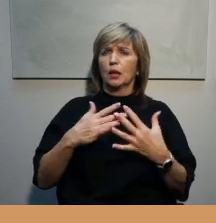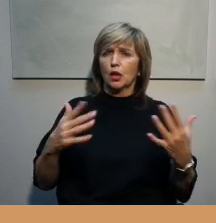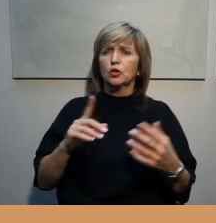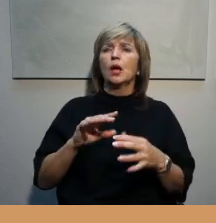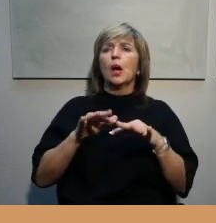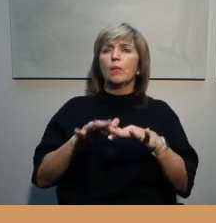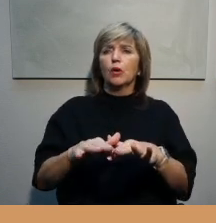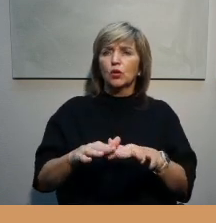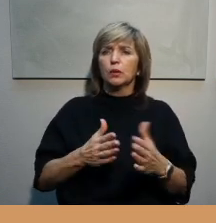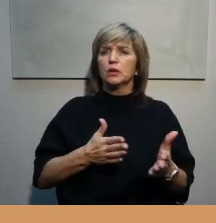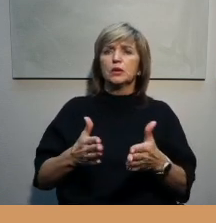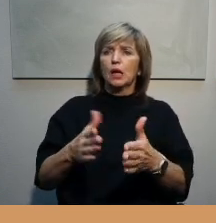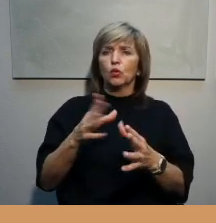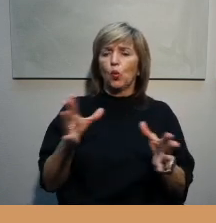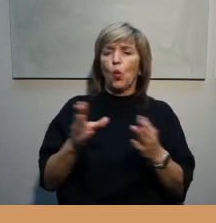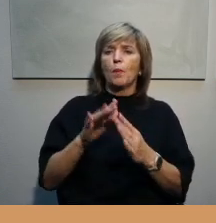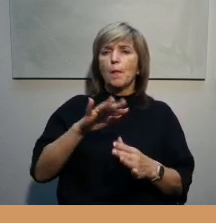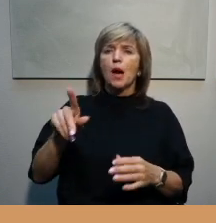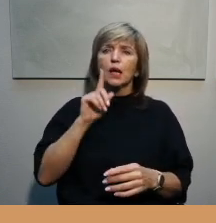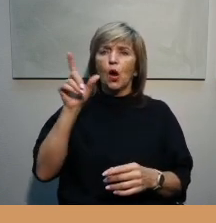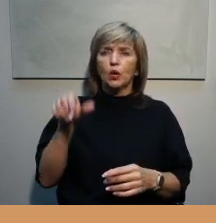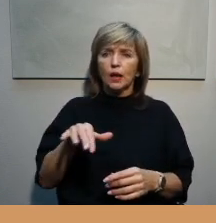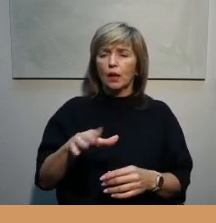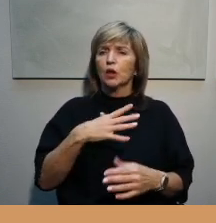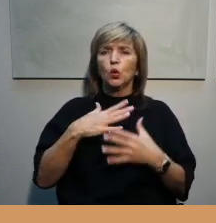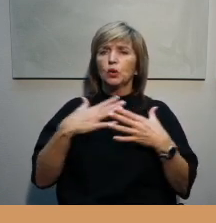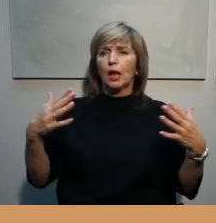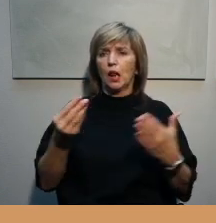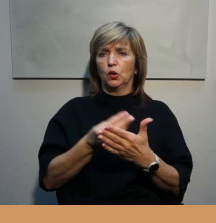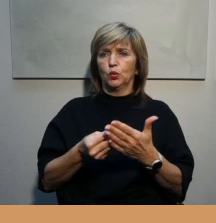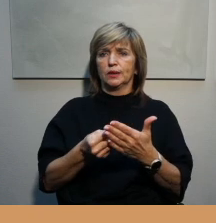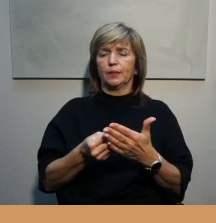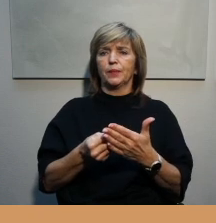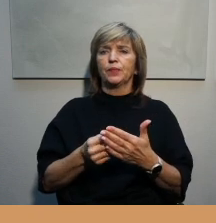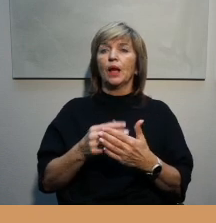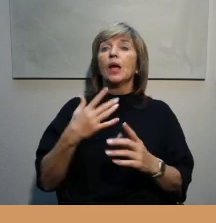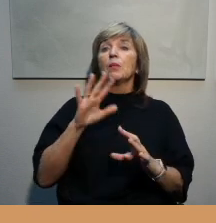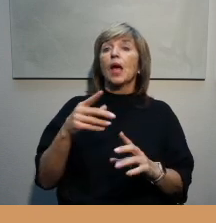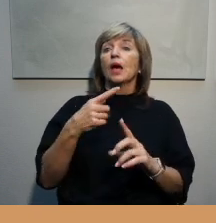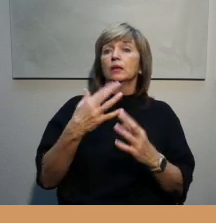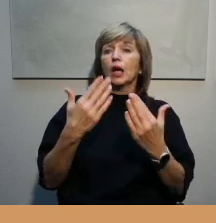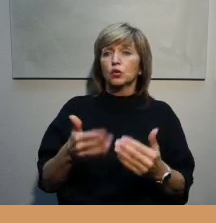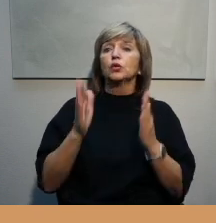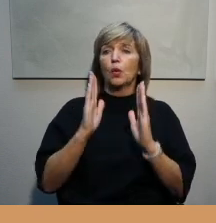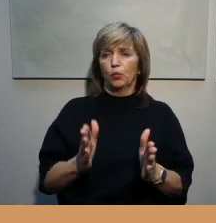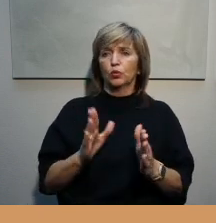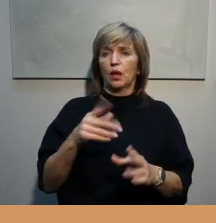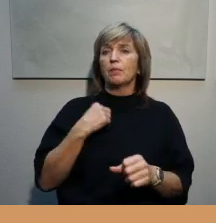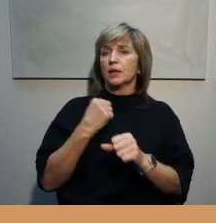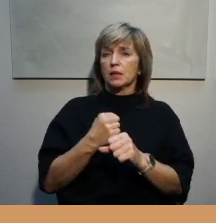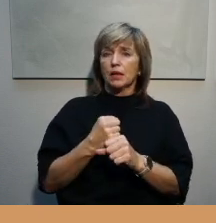procesam, ceļam, ko mēs ejam kopā ar bērnu jaunieti, ir ļoti, ļoti liela nozīme. Pie rezultātu mēs nonāksim. Ja mēs